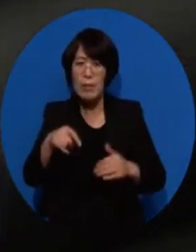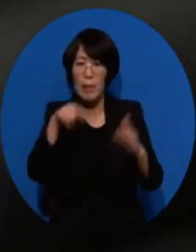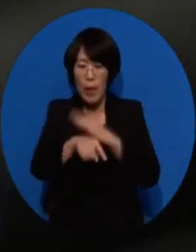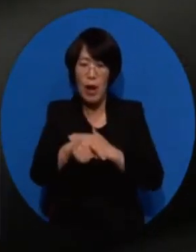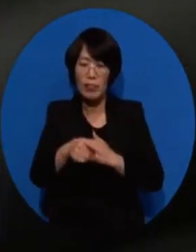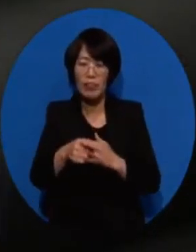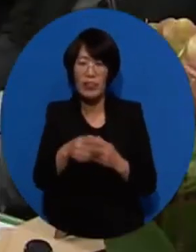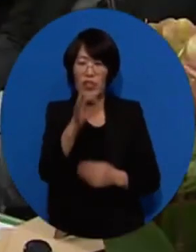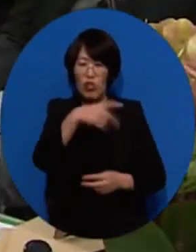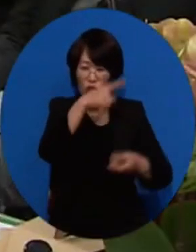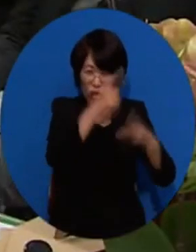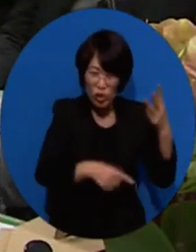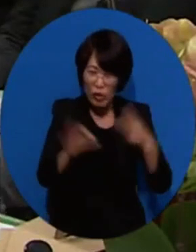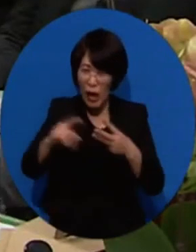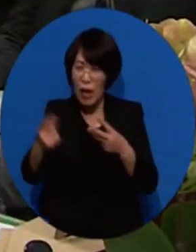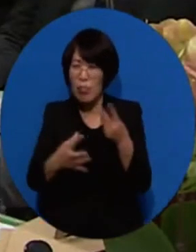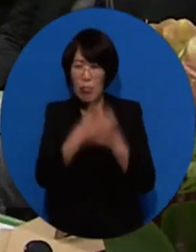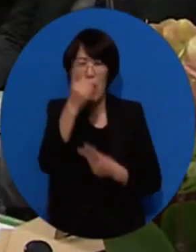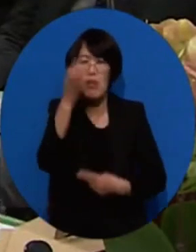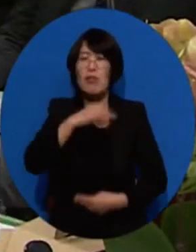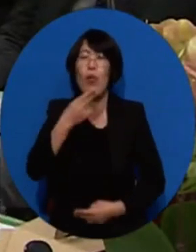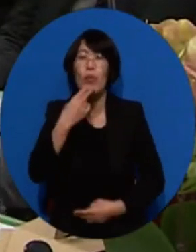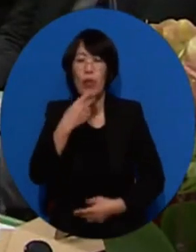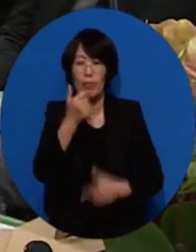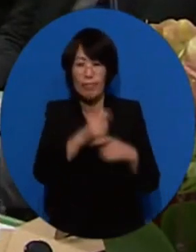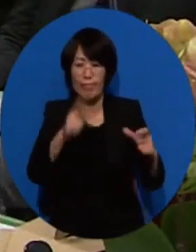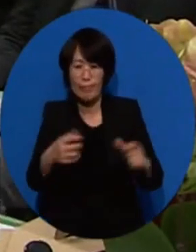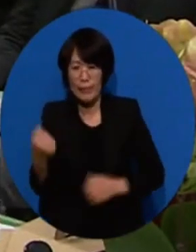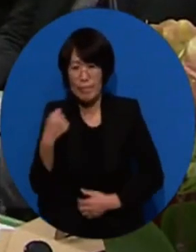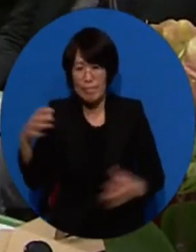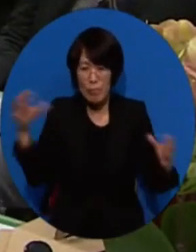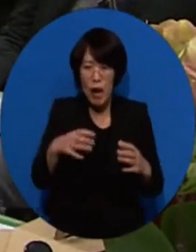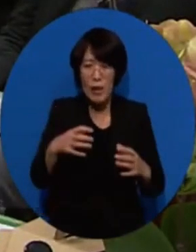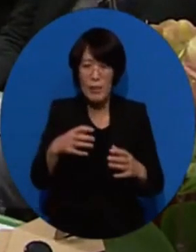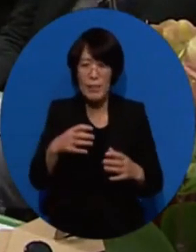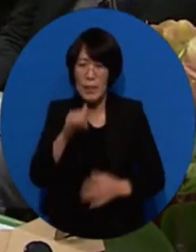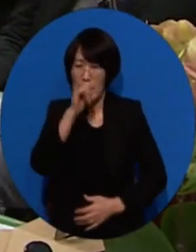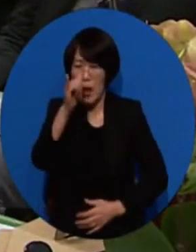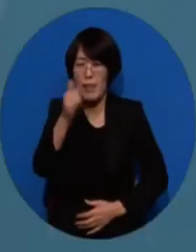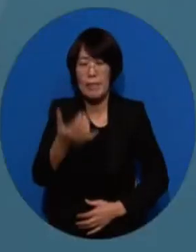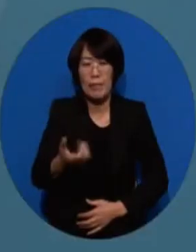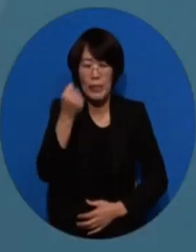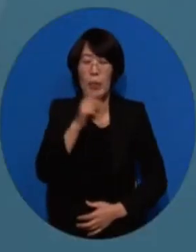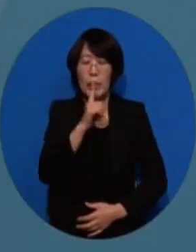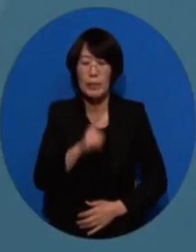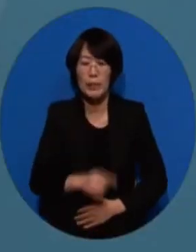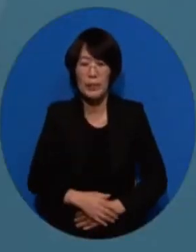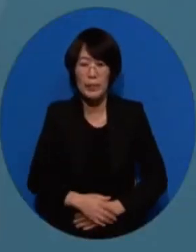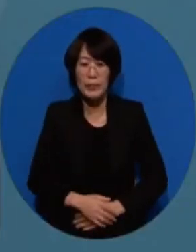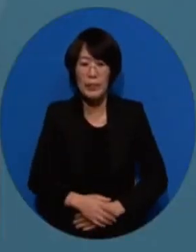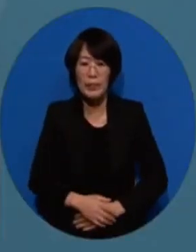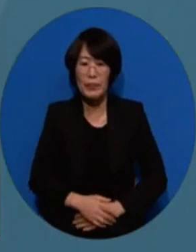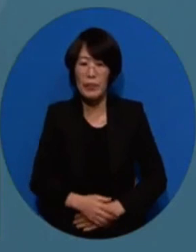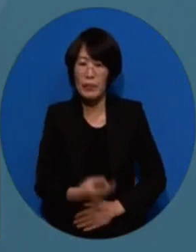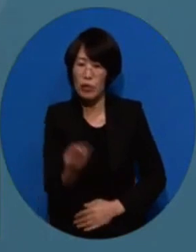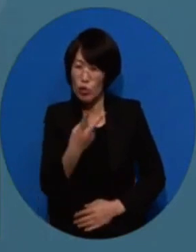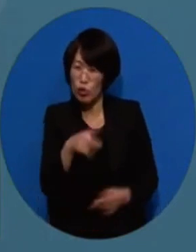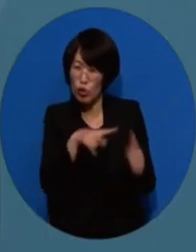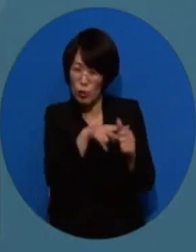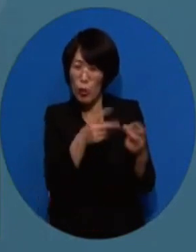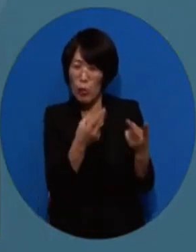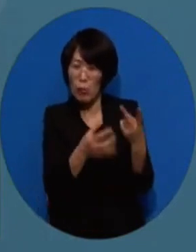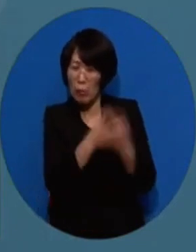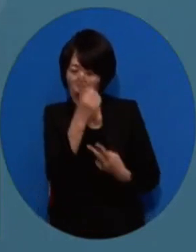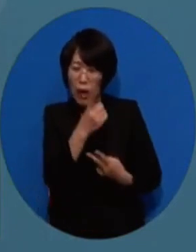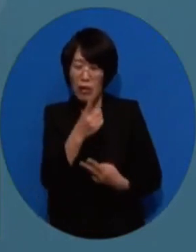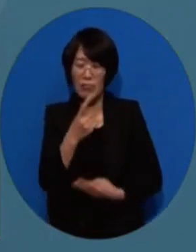없는 것으로 나타나고 있다며 호남 결집으로 대선에 승리하겠다고 강조했습니다. 두 후보의 단일화는